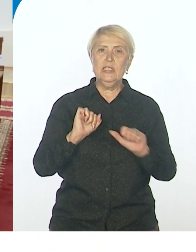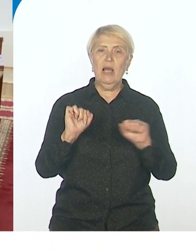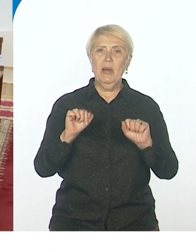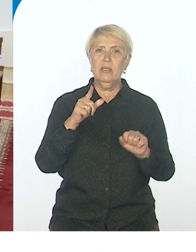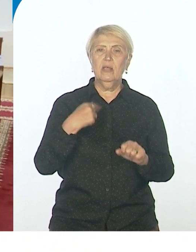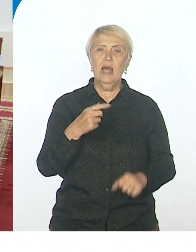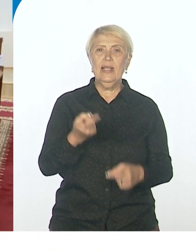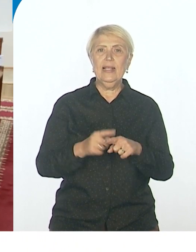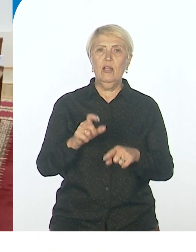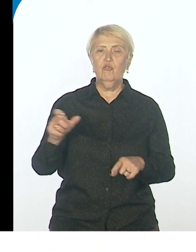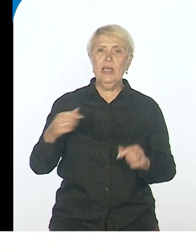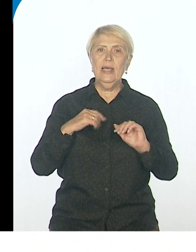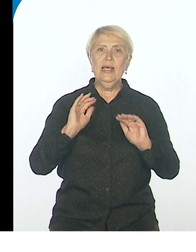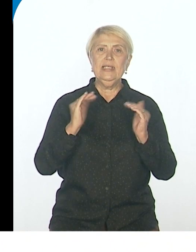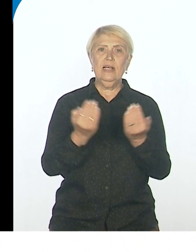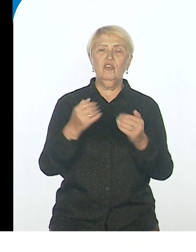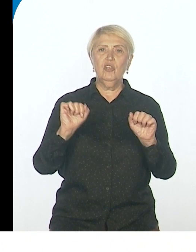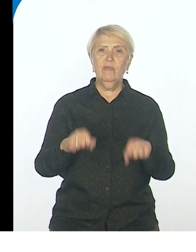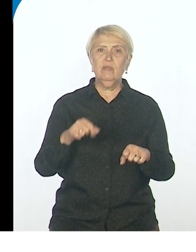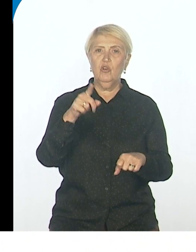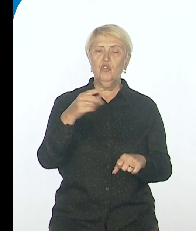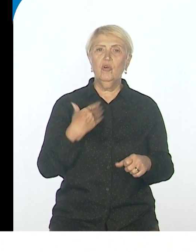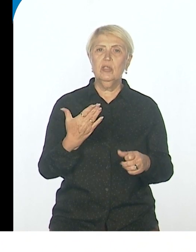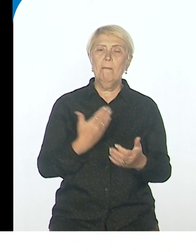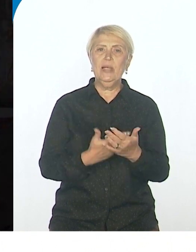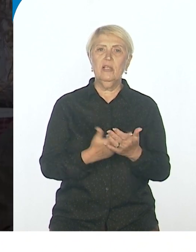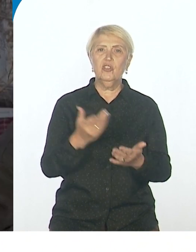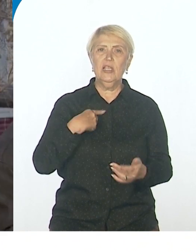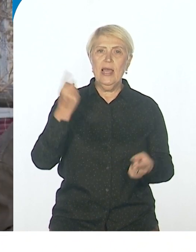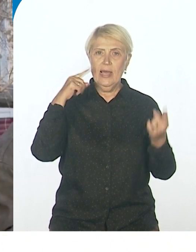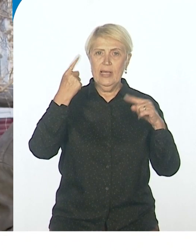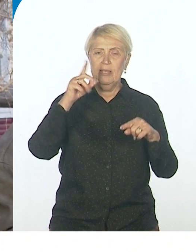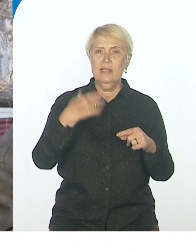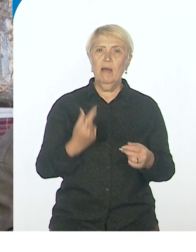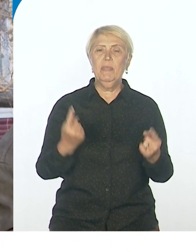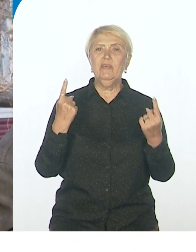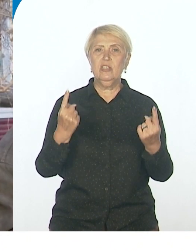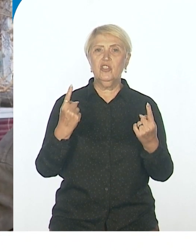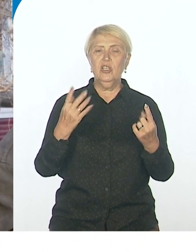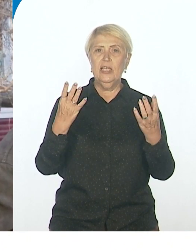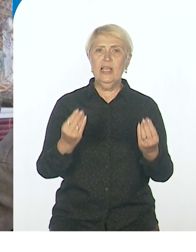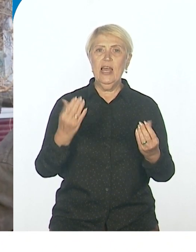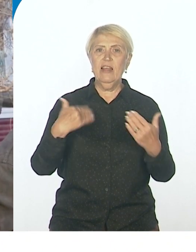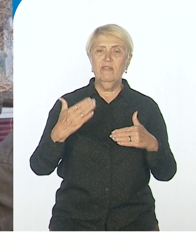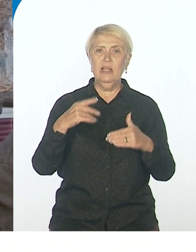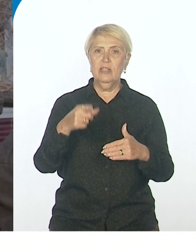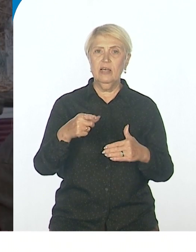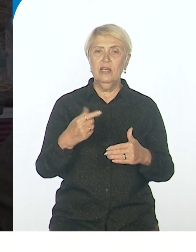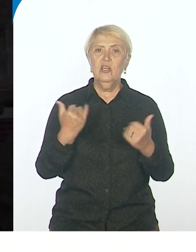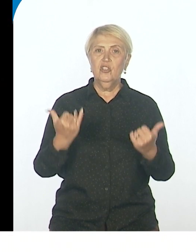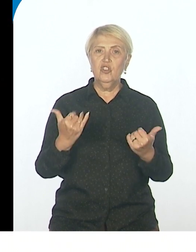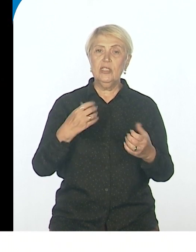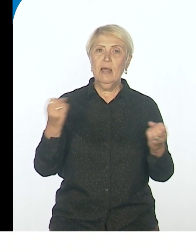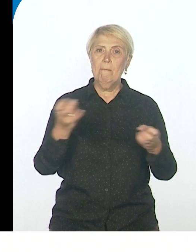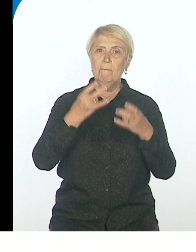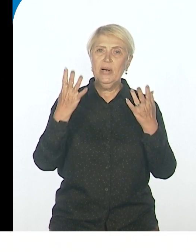с ограниченными возможностями. А еще ему принадлежит идея о провозглашении Международного дня инвалидов. Теперь праздник